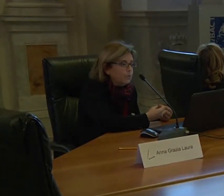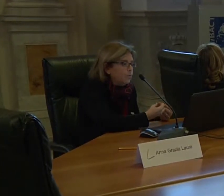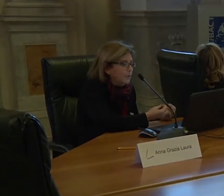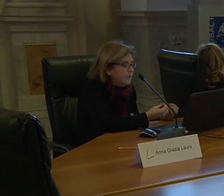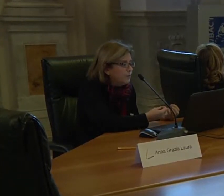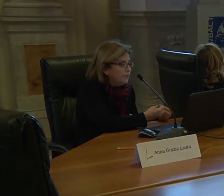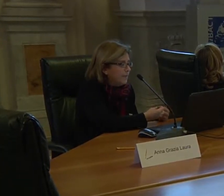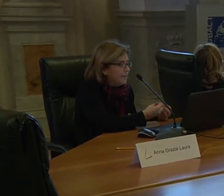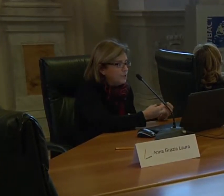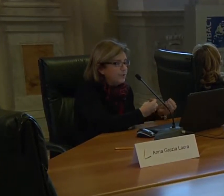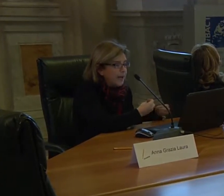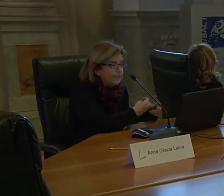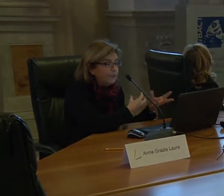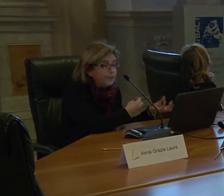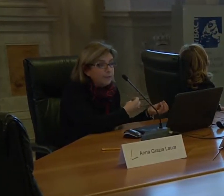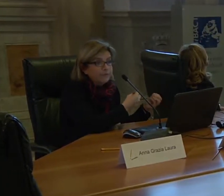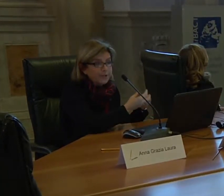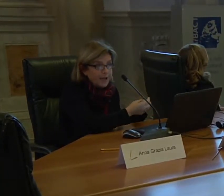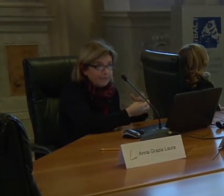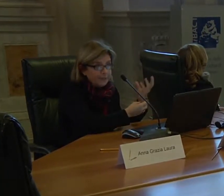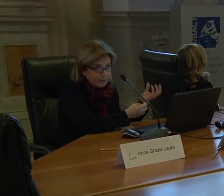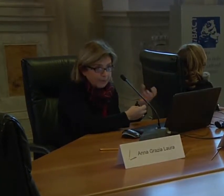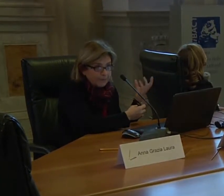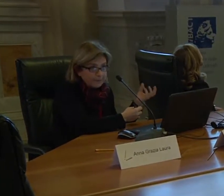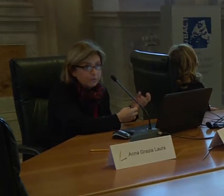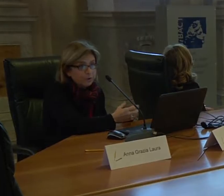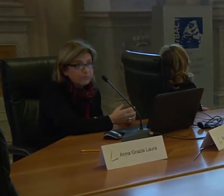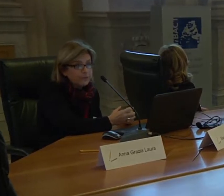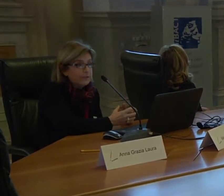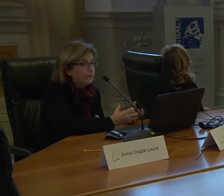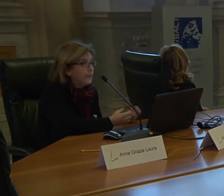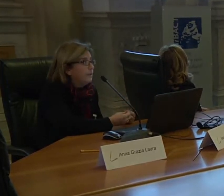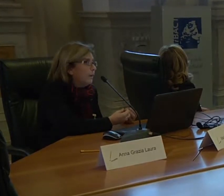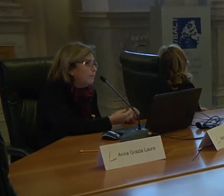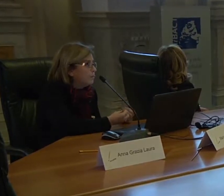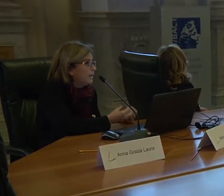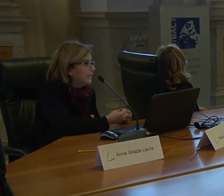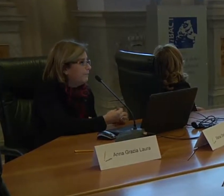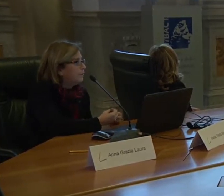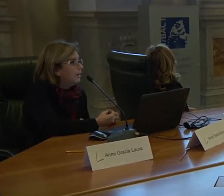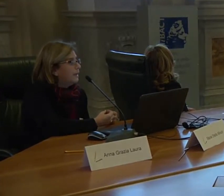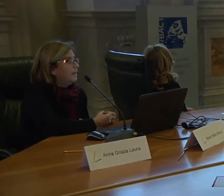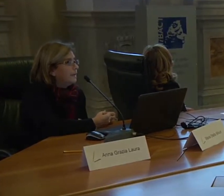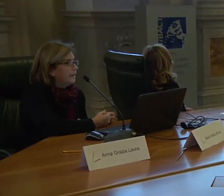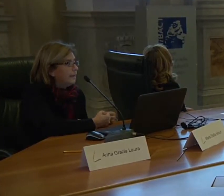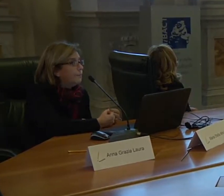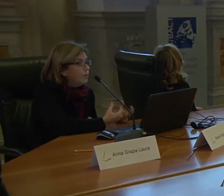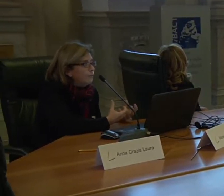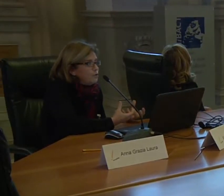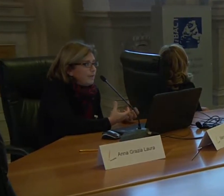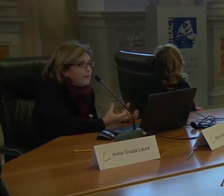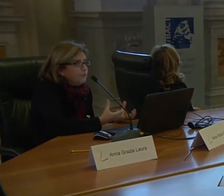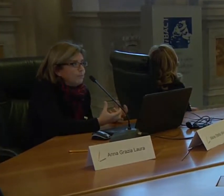quindi molto utilizzo di media digitali, video, infografiche, animazioni, come vedremo, che rendono appunto anche